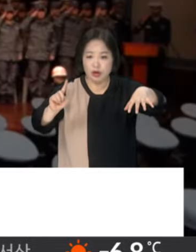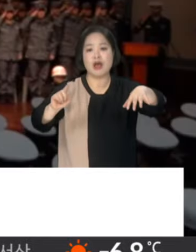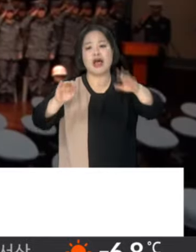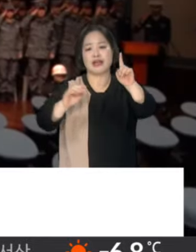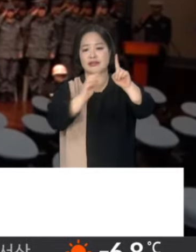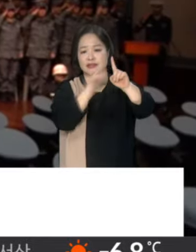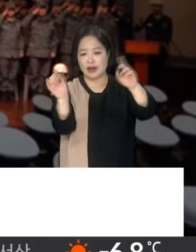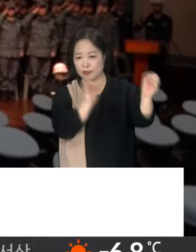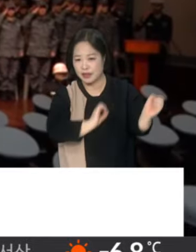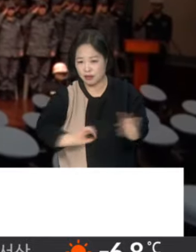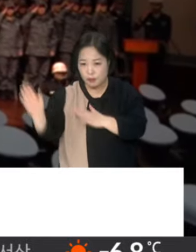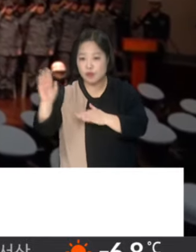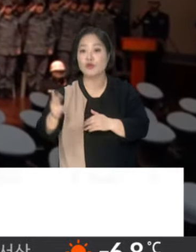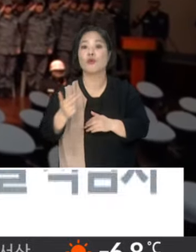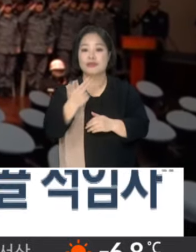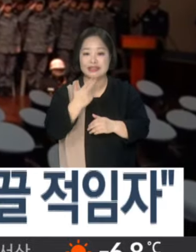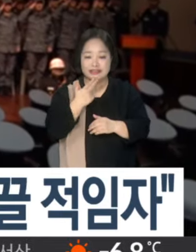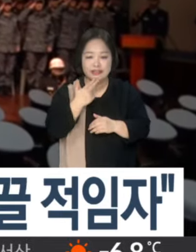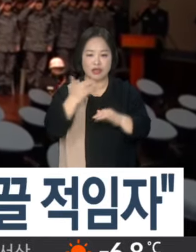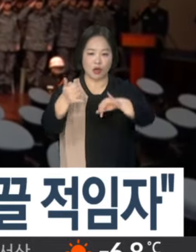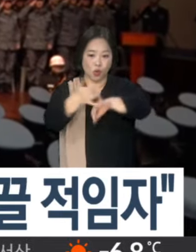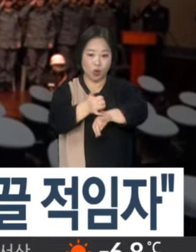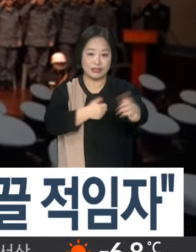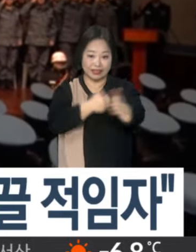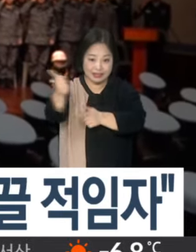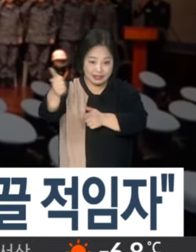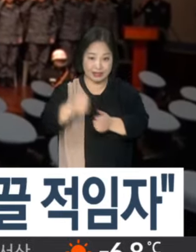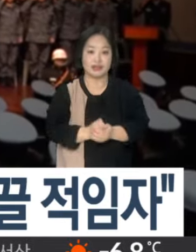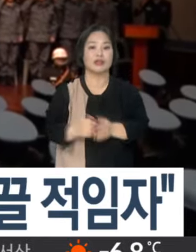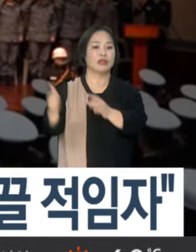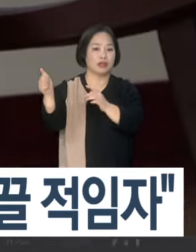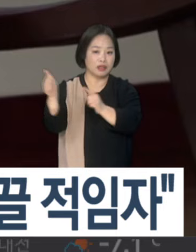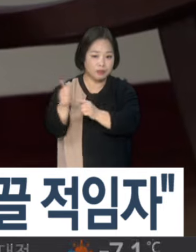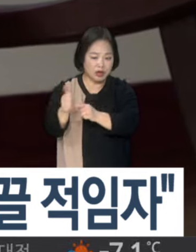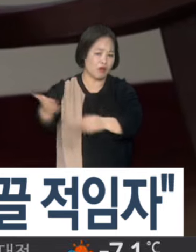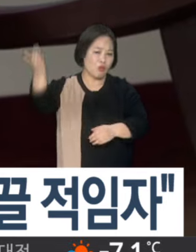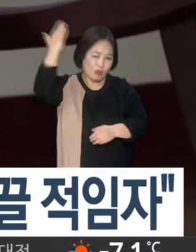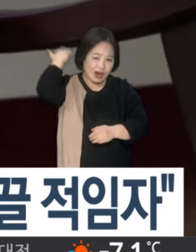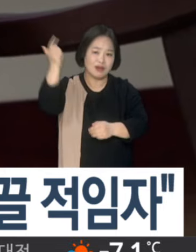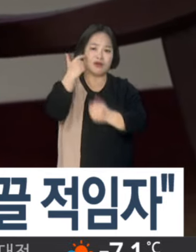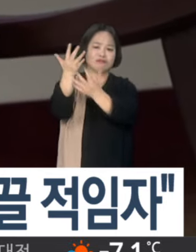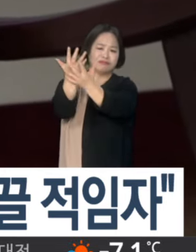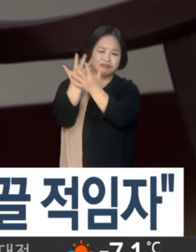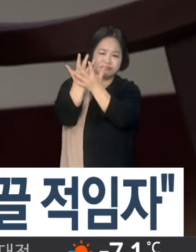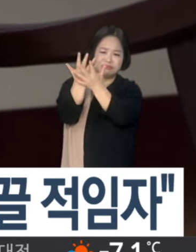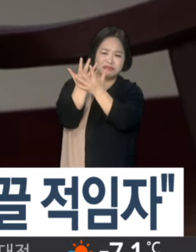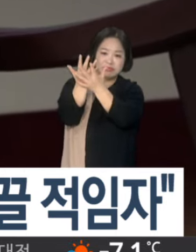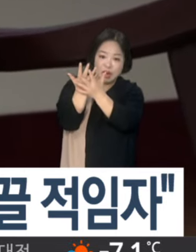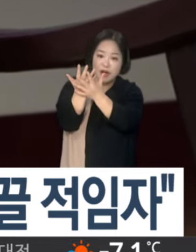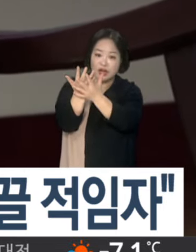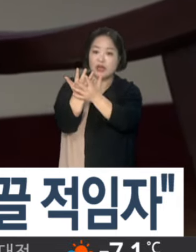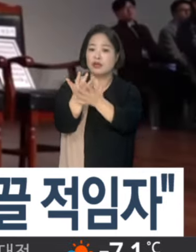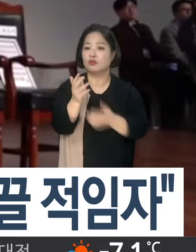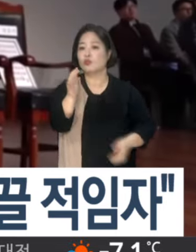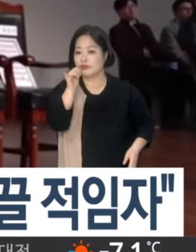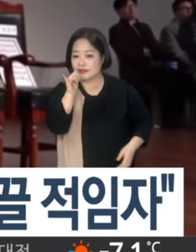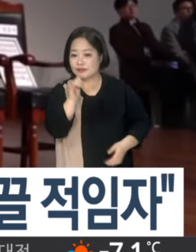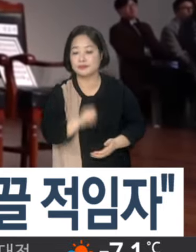승리하겠습니다. 천안함으로 돌아가는 것이 박중령에게 아픈 기억을 떠올리게 하는 것이 아니냐는 우려도